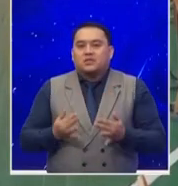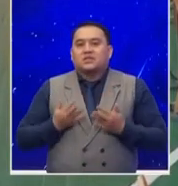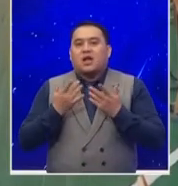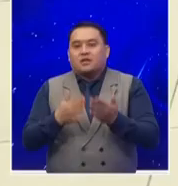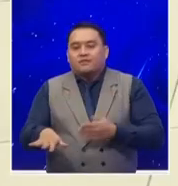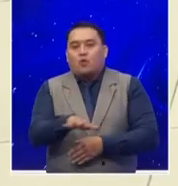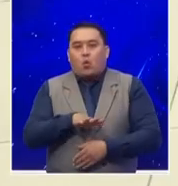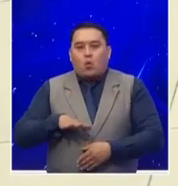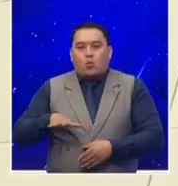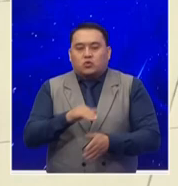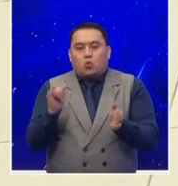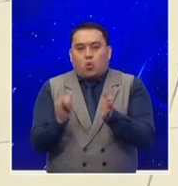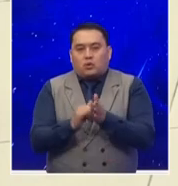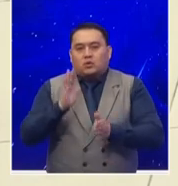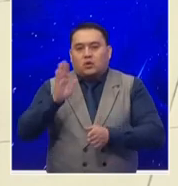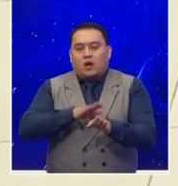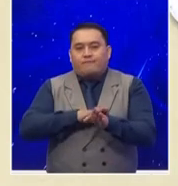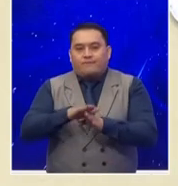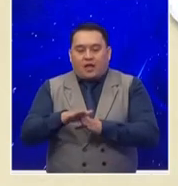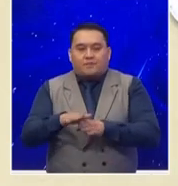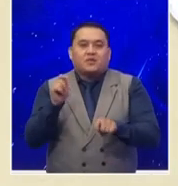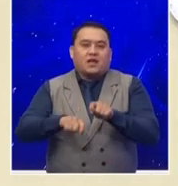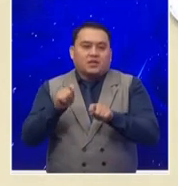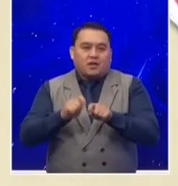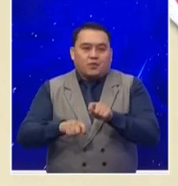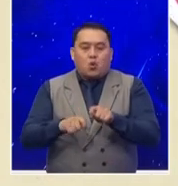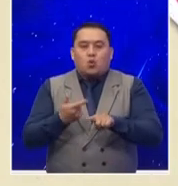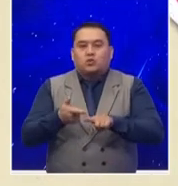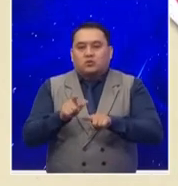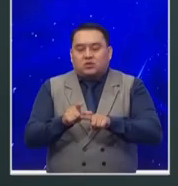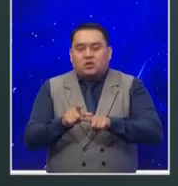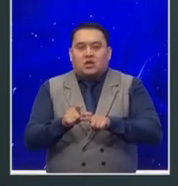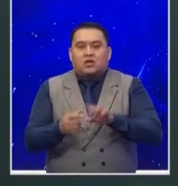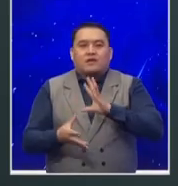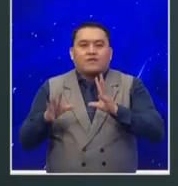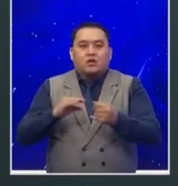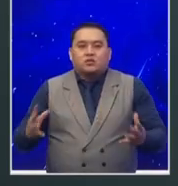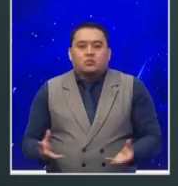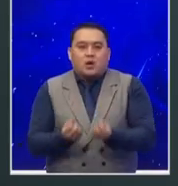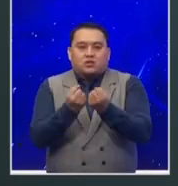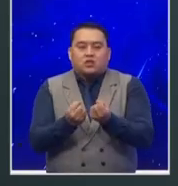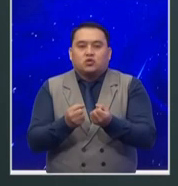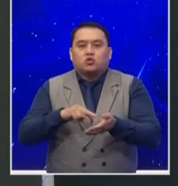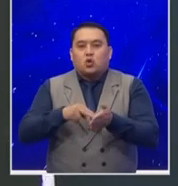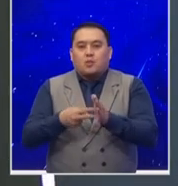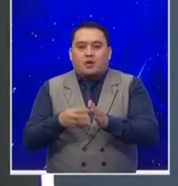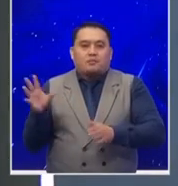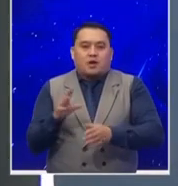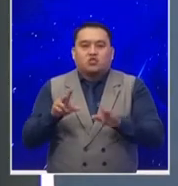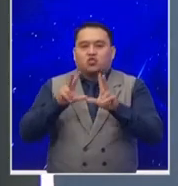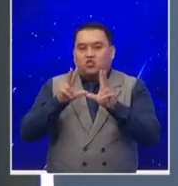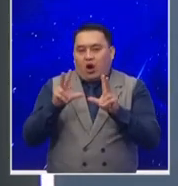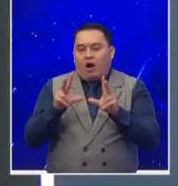сайлау учаскесінде орындалады. Құтқарушылар ғимаратты тексергеннен кейін осындай қорытындыға келді. Эвакуация жоспары, жабдықтары бар шкаф,